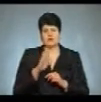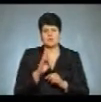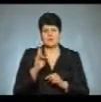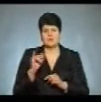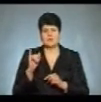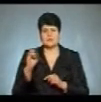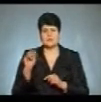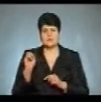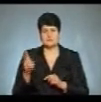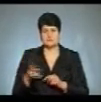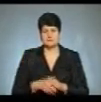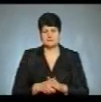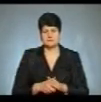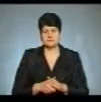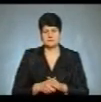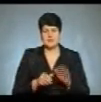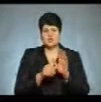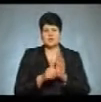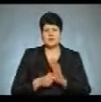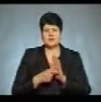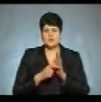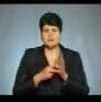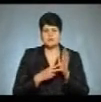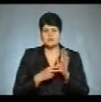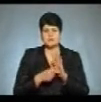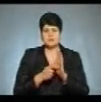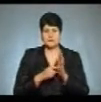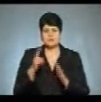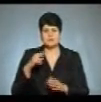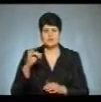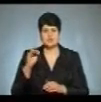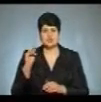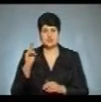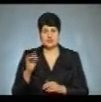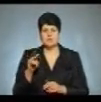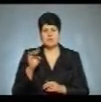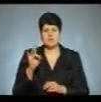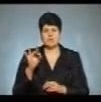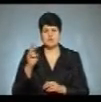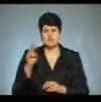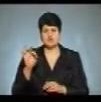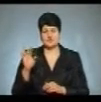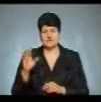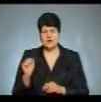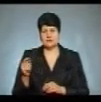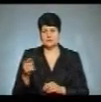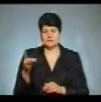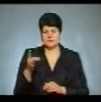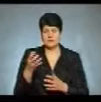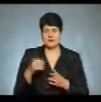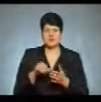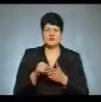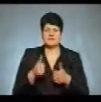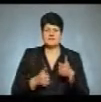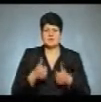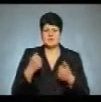Кіцак. Шестикласники і семикласники з Дичкова, Прошової, Скоморохів і Великих Гаїв Тернопільського району взяли участь у